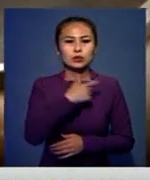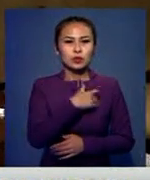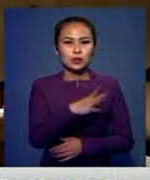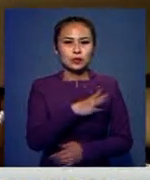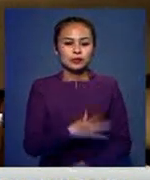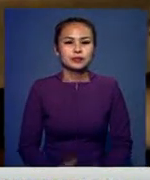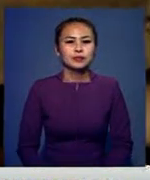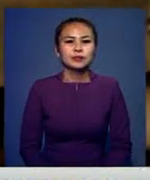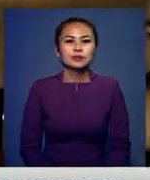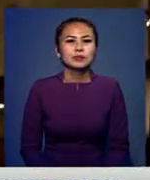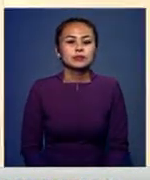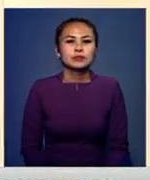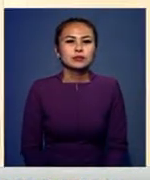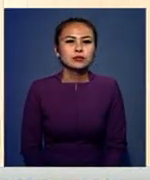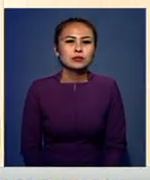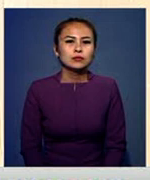үшін дауыс бергенін айтты.